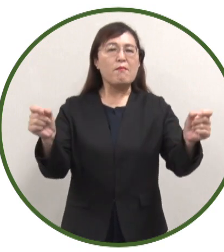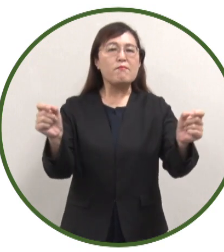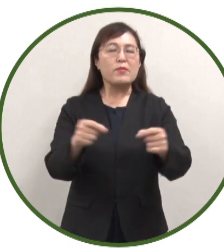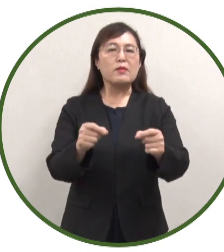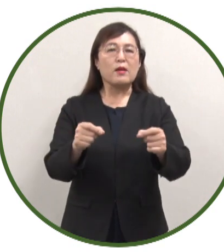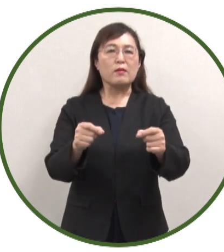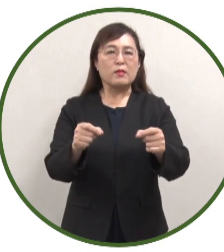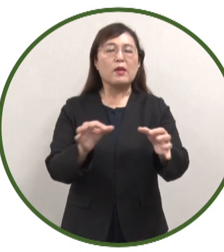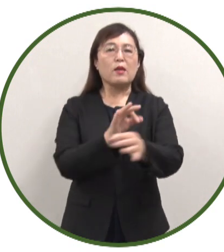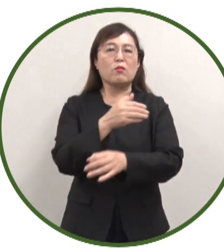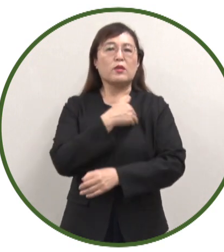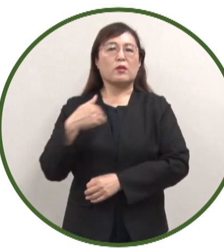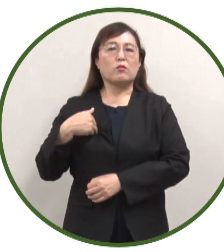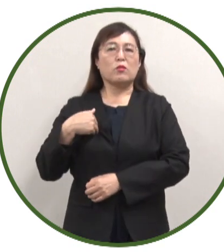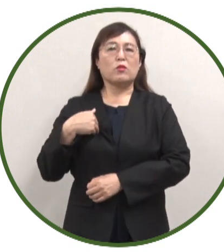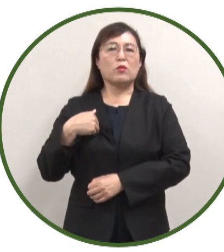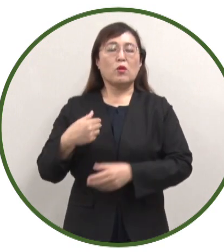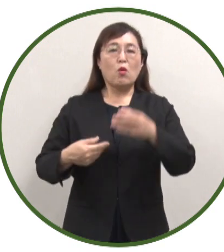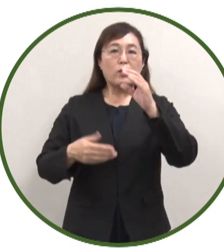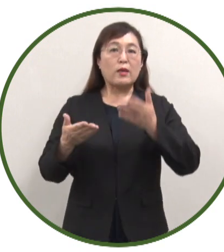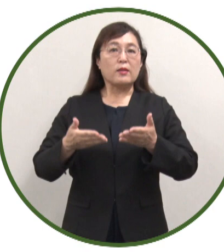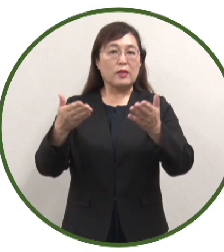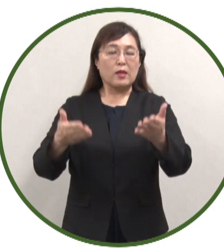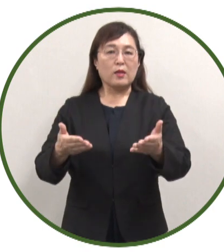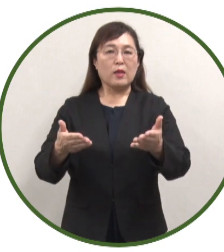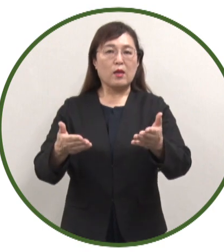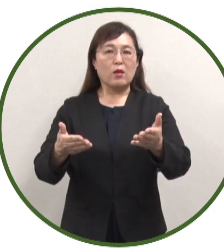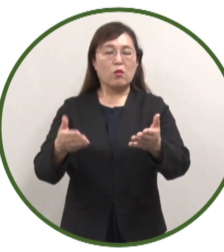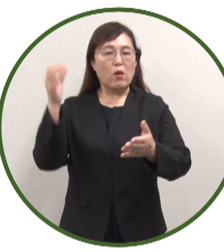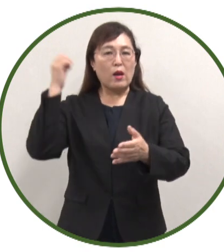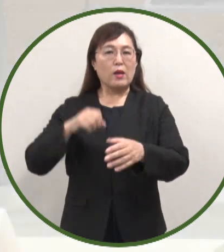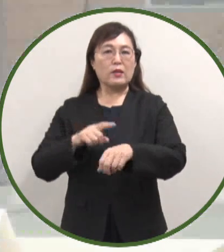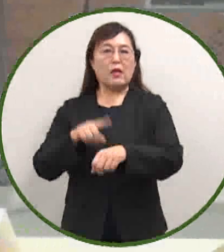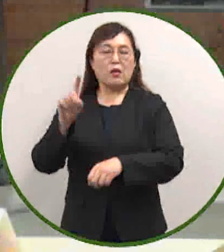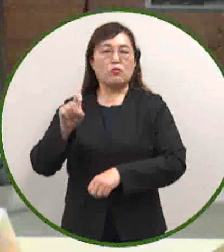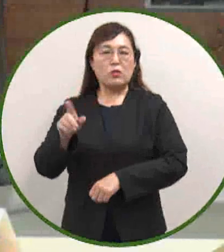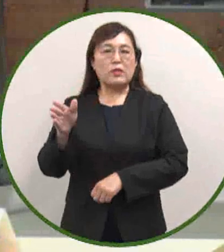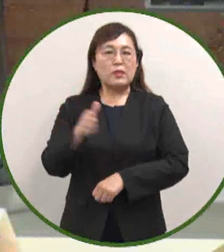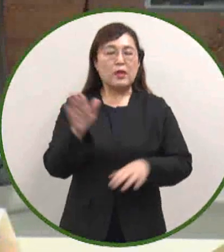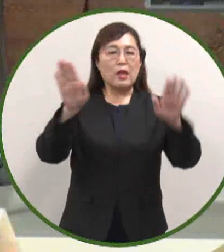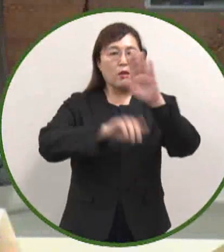ますが、酒類の提供は11時から19時までとなります。